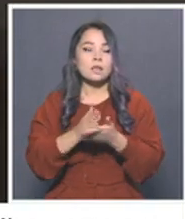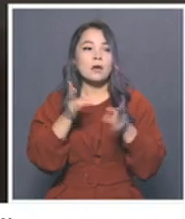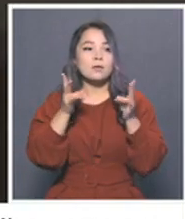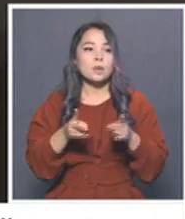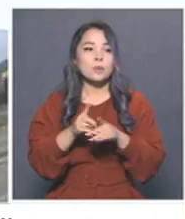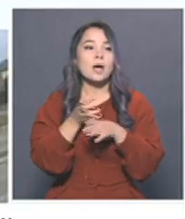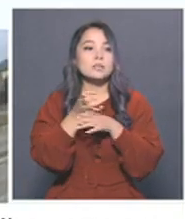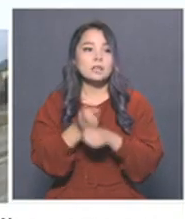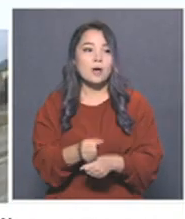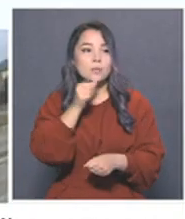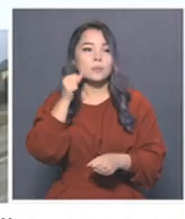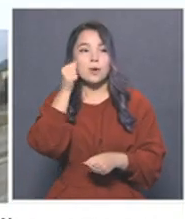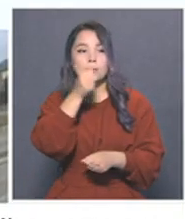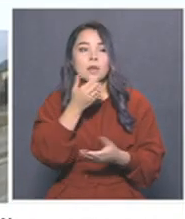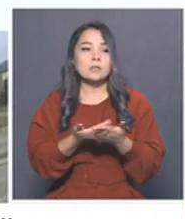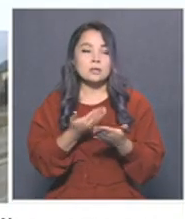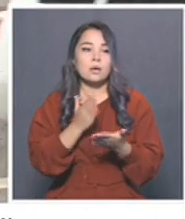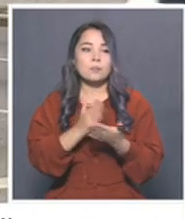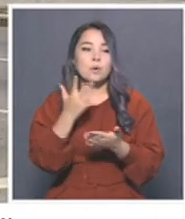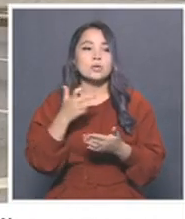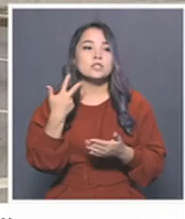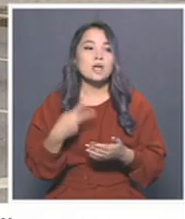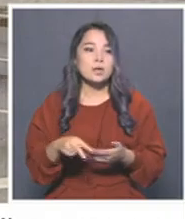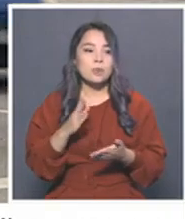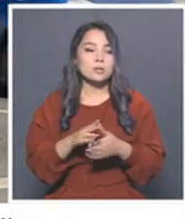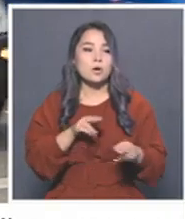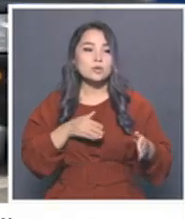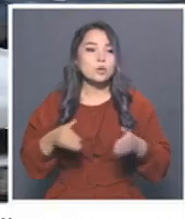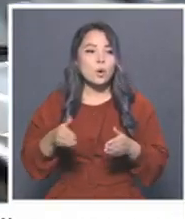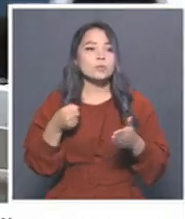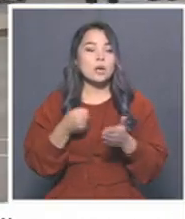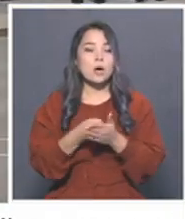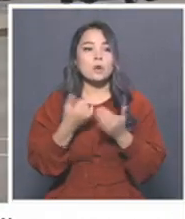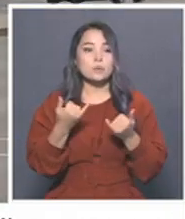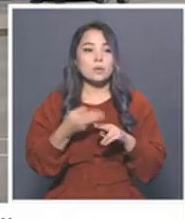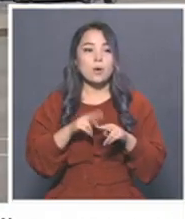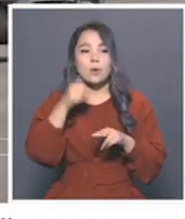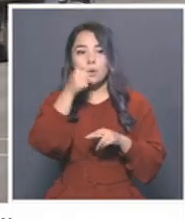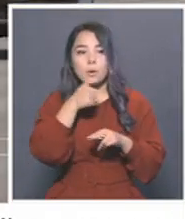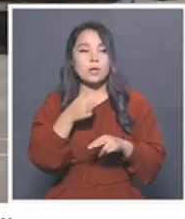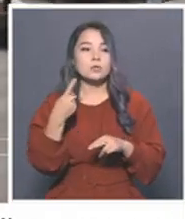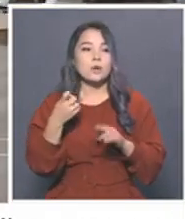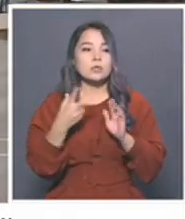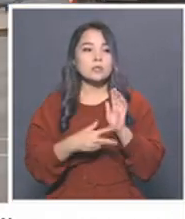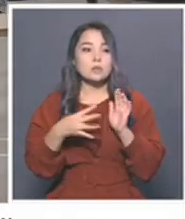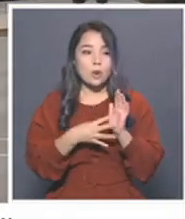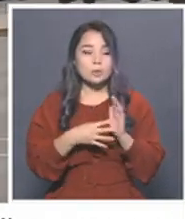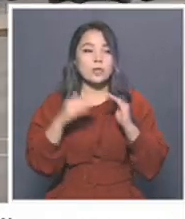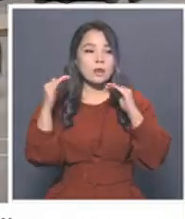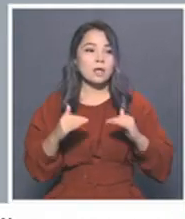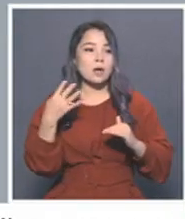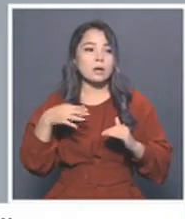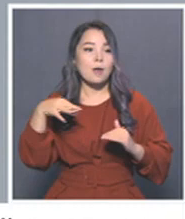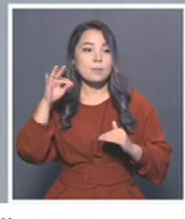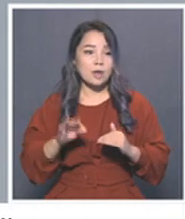азайған. Мәселен, былтыр 320 жол көлік оқиғасы тіркелсе, биыл 189, яғни 40% аз. Сәйкесінше апаттан